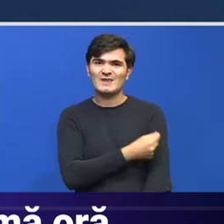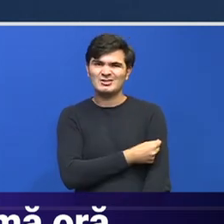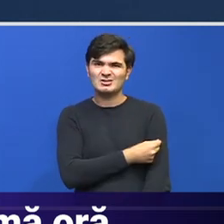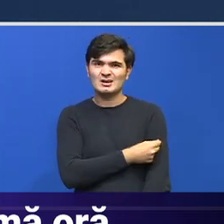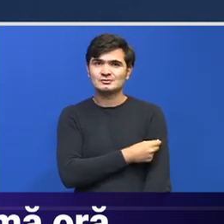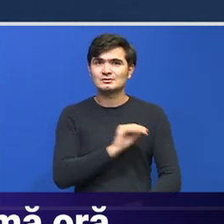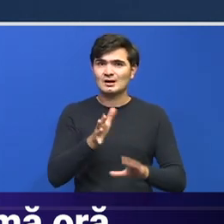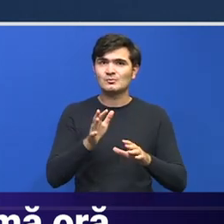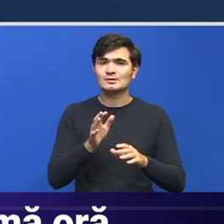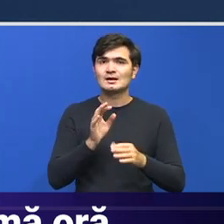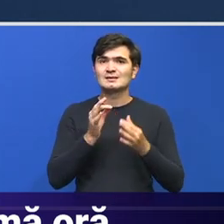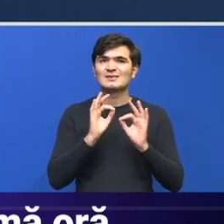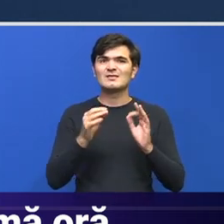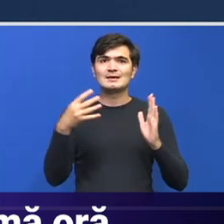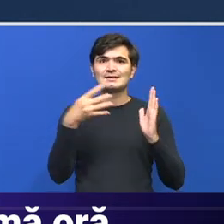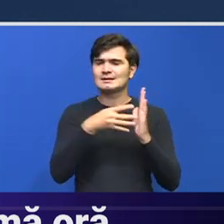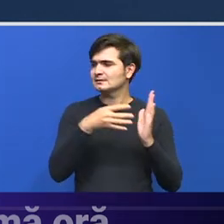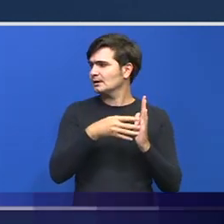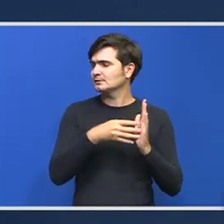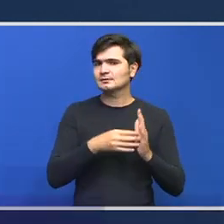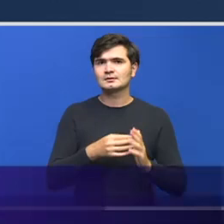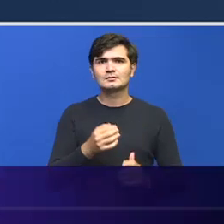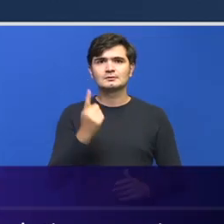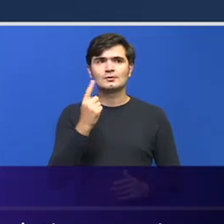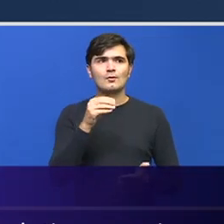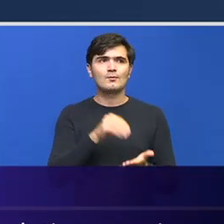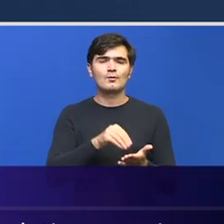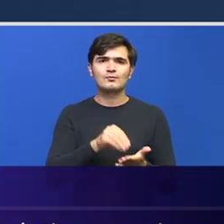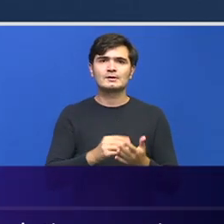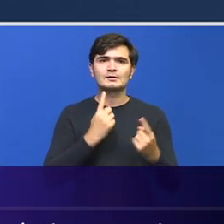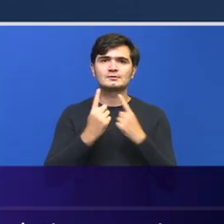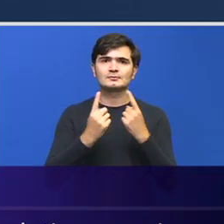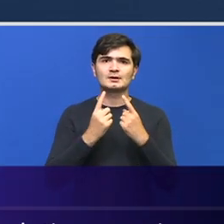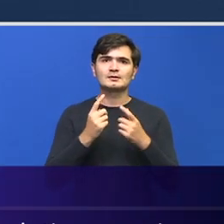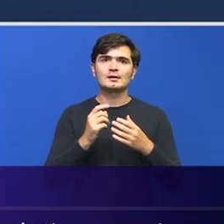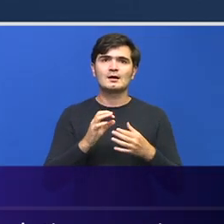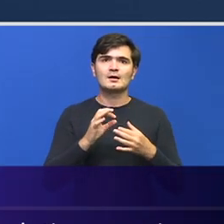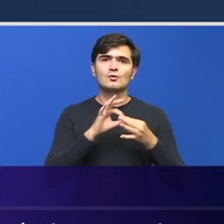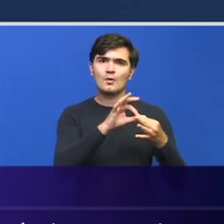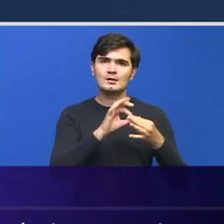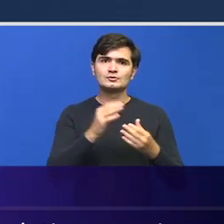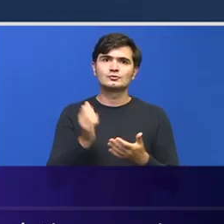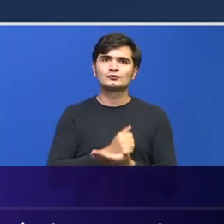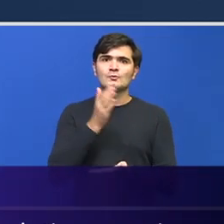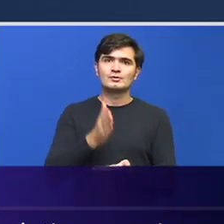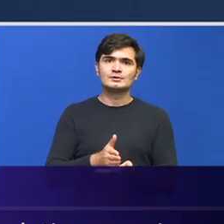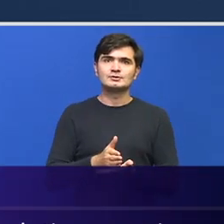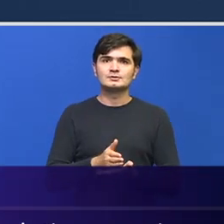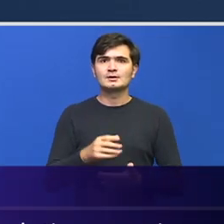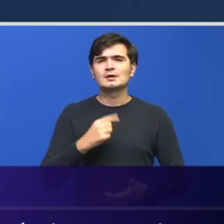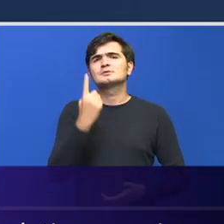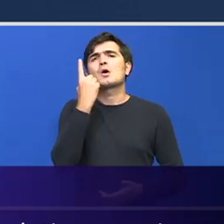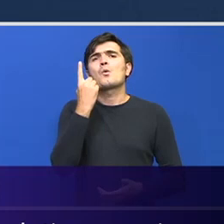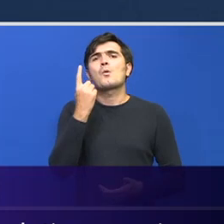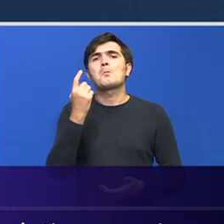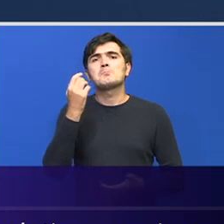fie testați din... Este una dintre propunerile discutate la coaliție. Când se va lua o decizie, vom vedea. Sunt mai multe variante, dar este una dintre ele. Da.